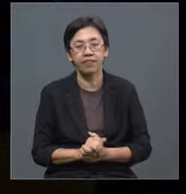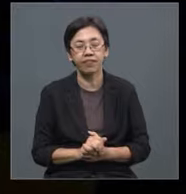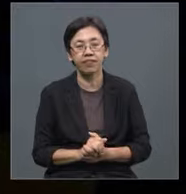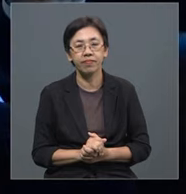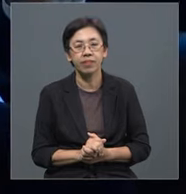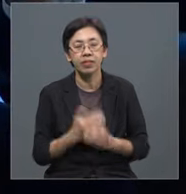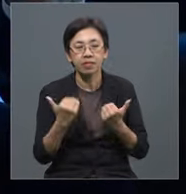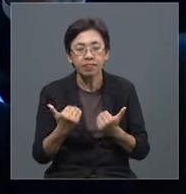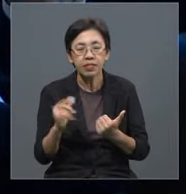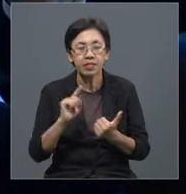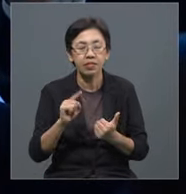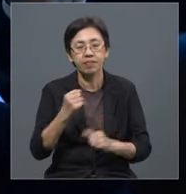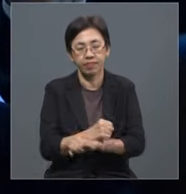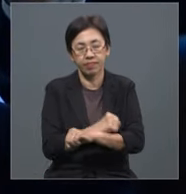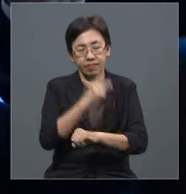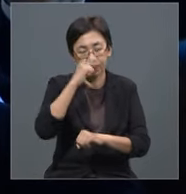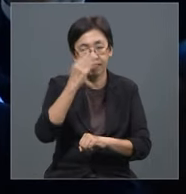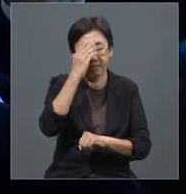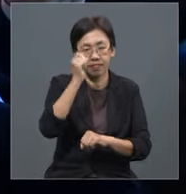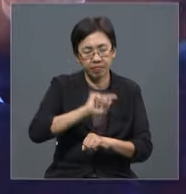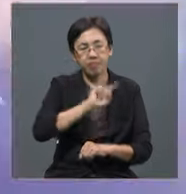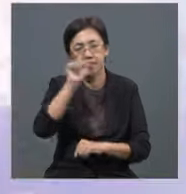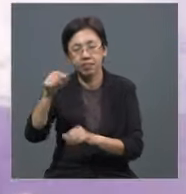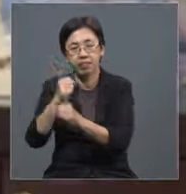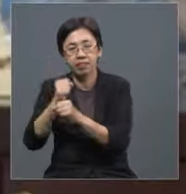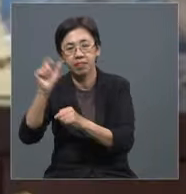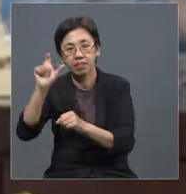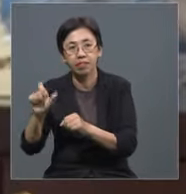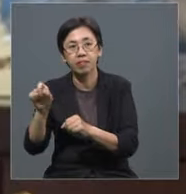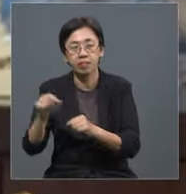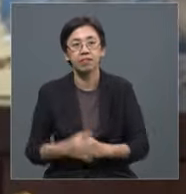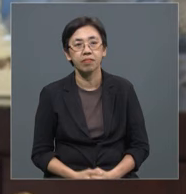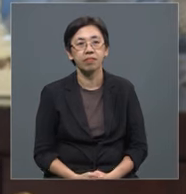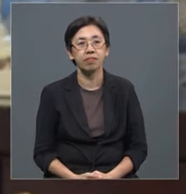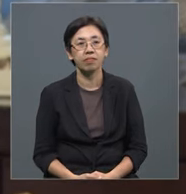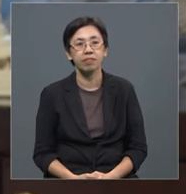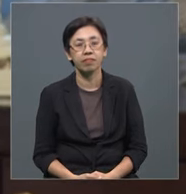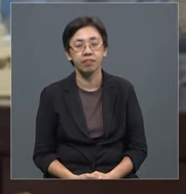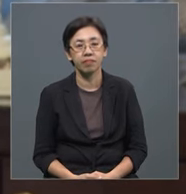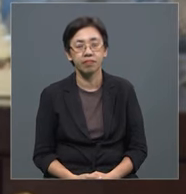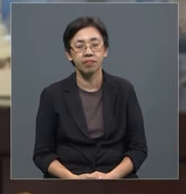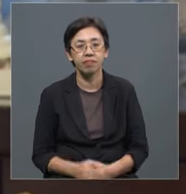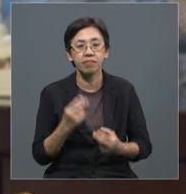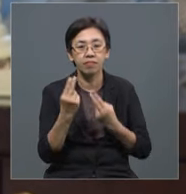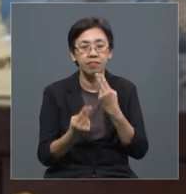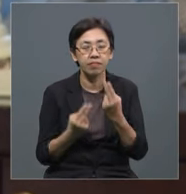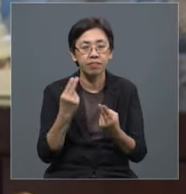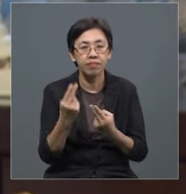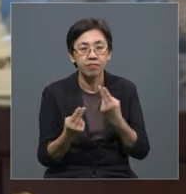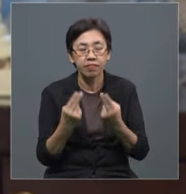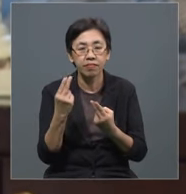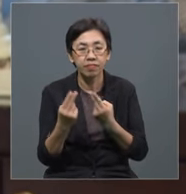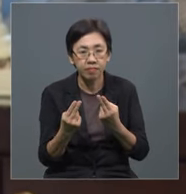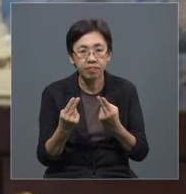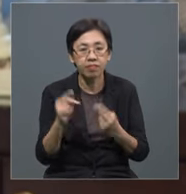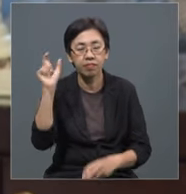แรงงานไทยจากอิสราเอลไปทำงานในอนาคตด้วย ต้องเรียนว่าการเดินทางเยือนสาธารณรัฐ